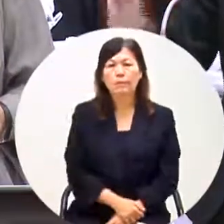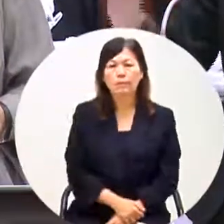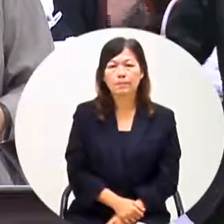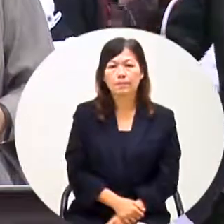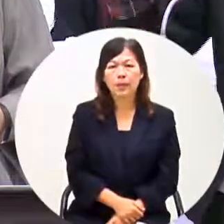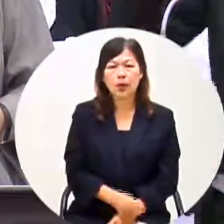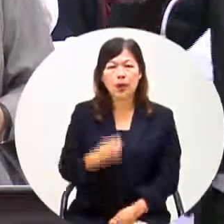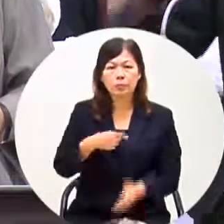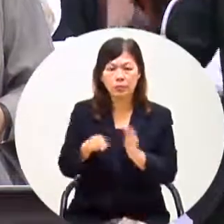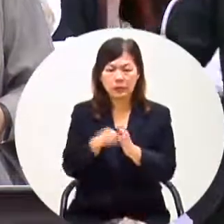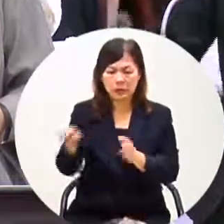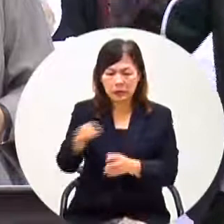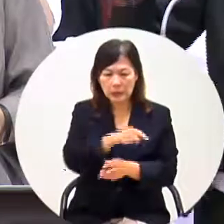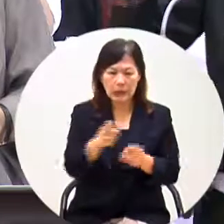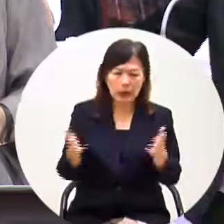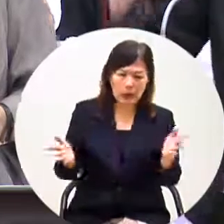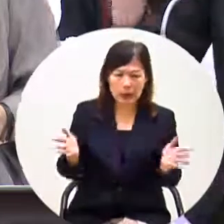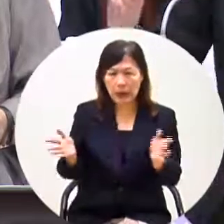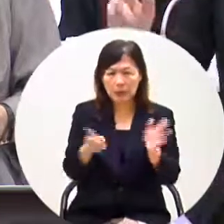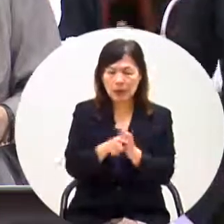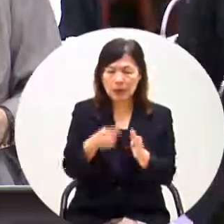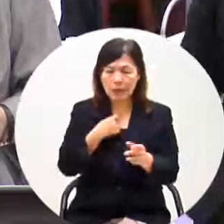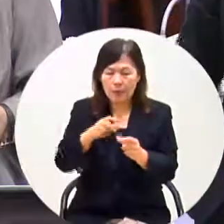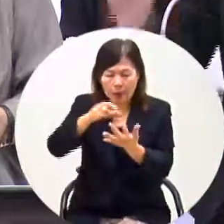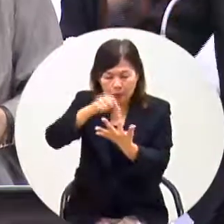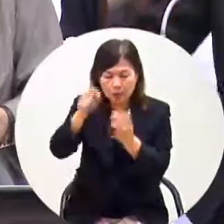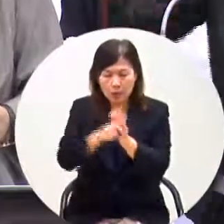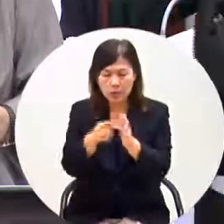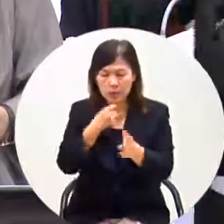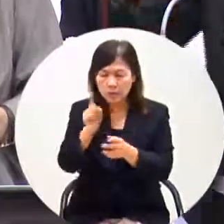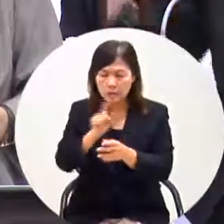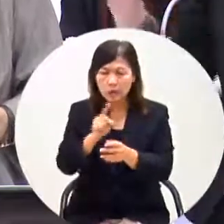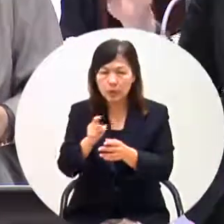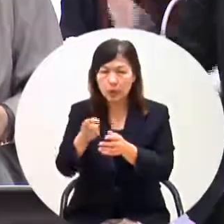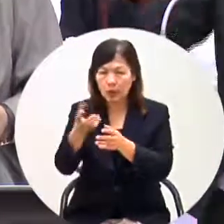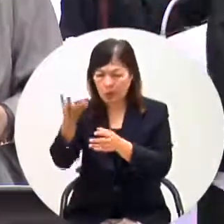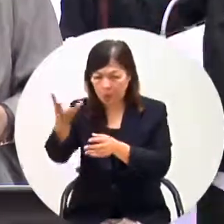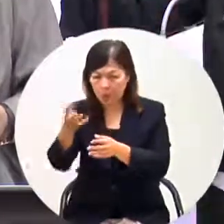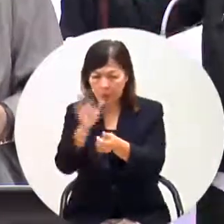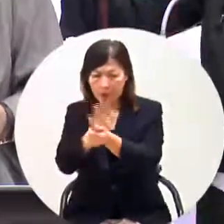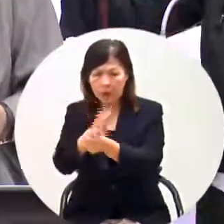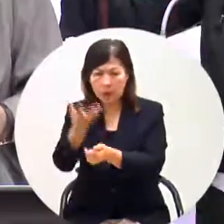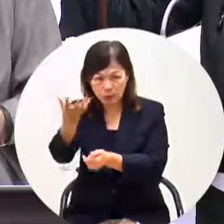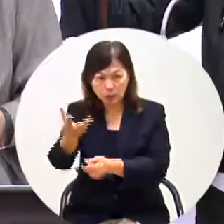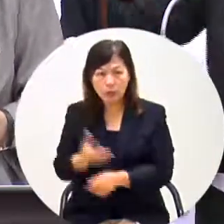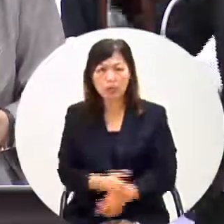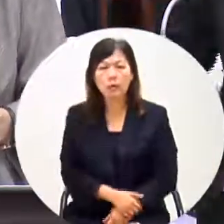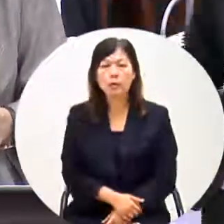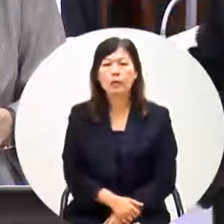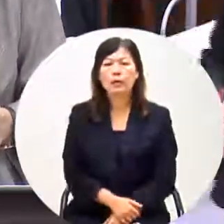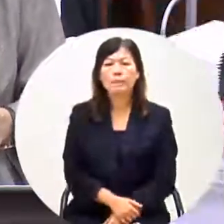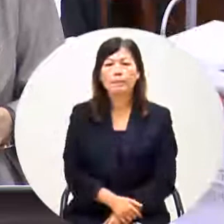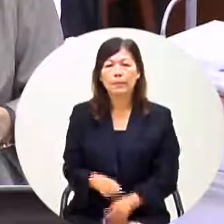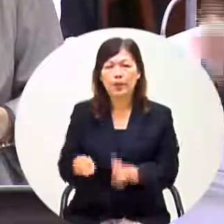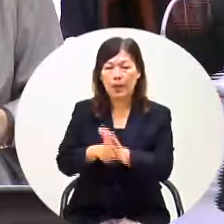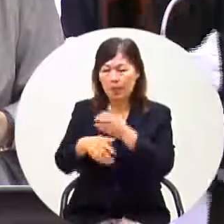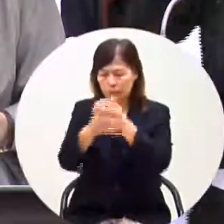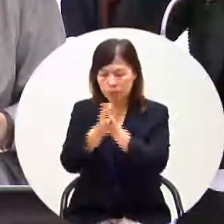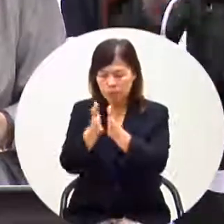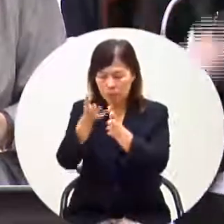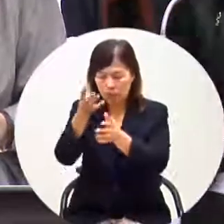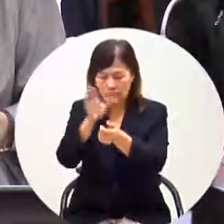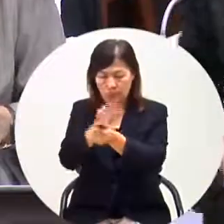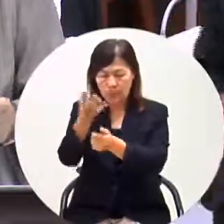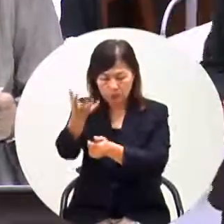们要取其看哪一个是最利益。 我 利益最大化，要把利益最大化嘛，对不对？ 柯议员说明吼，我